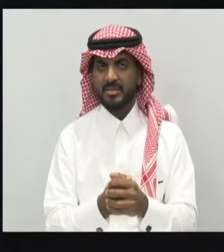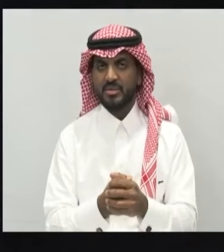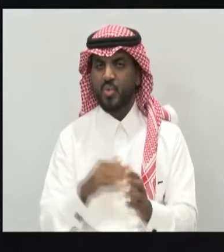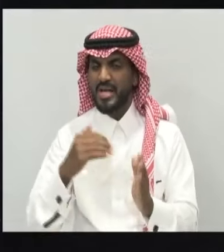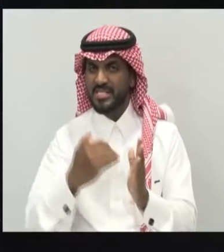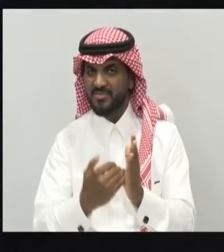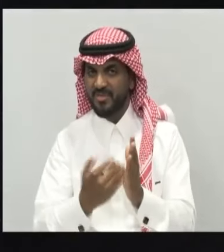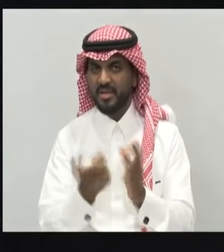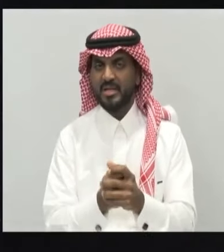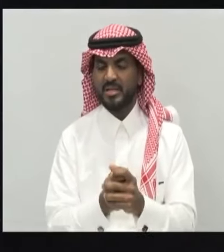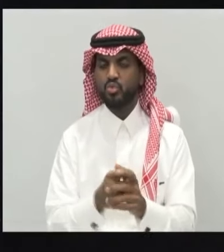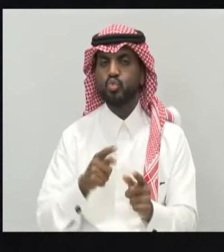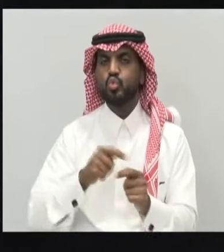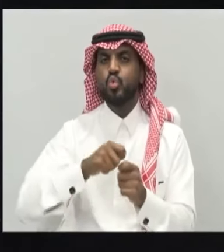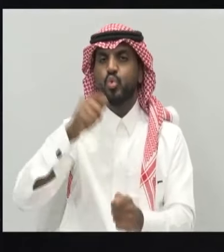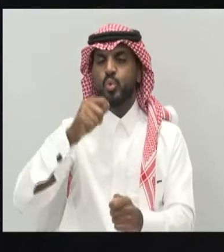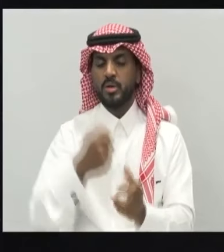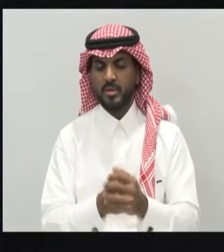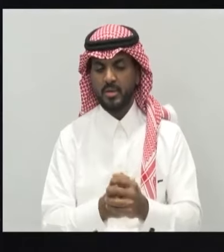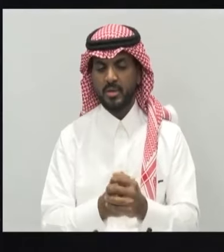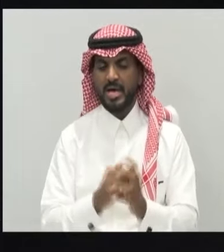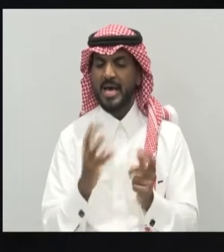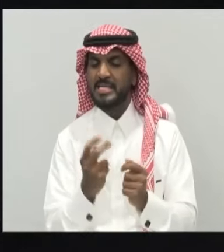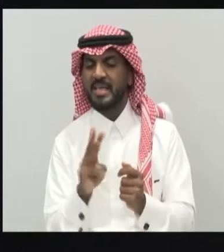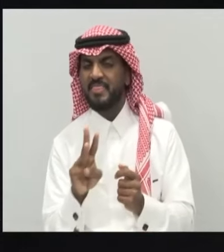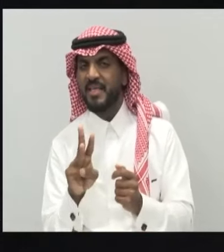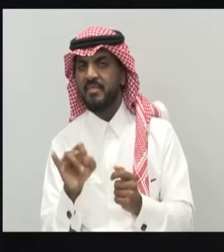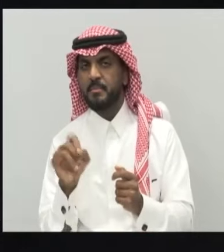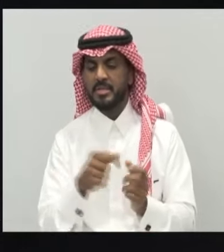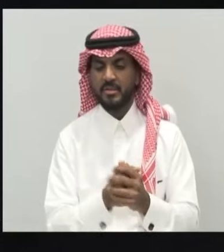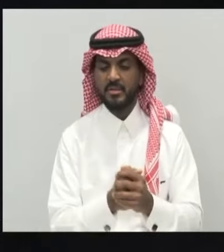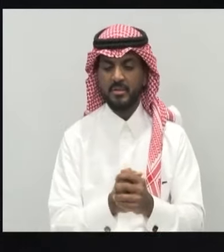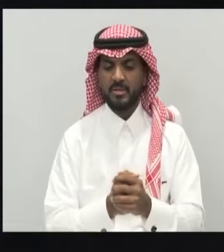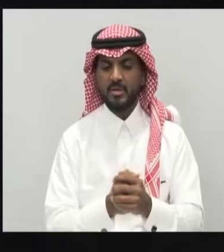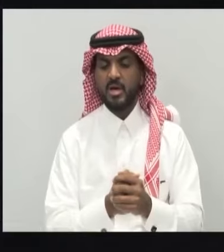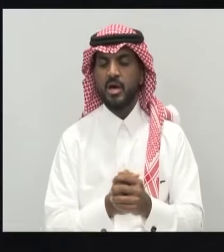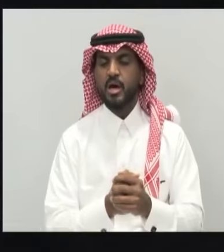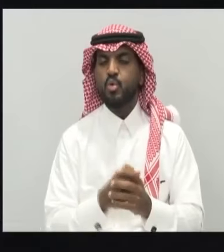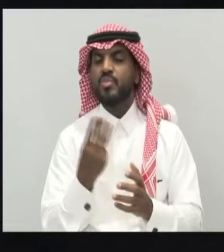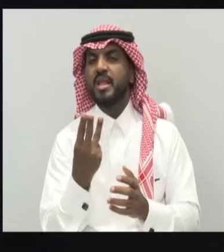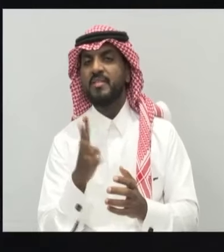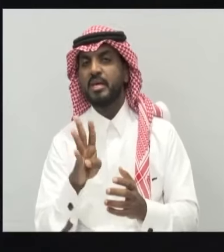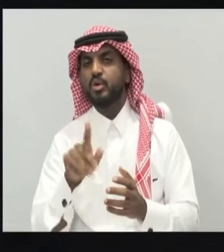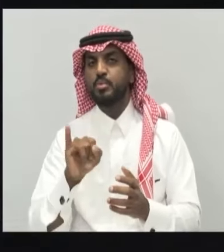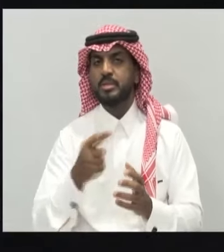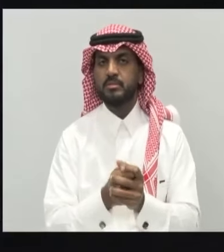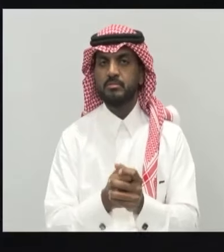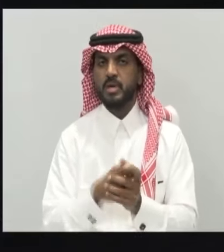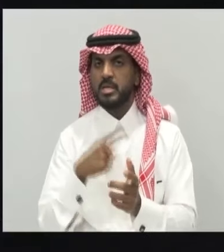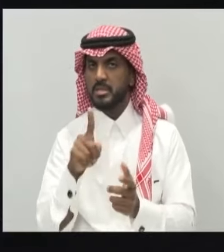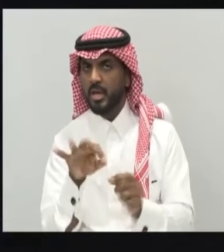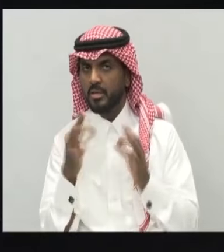السبوره طولها بارك الله فيكم هل اقيسه 3 متر ام 3 كيلو متر ما الانسب